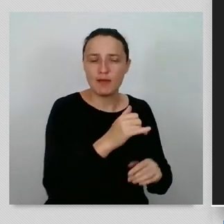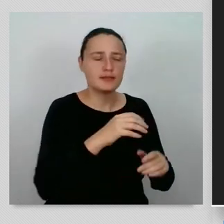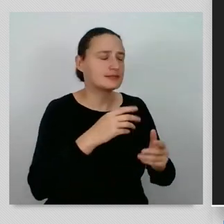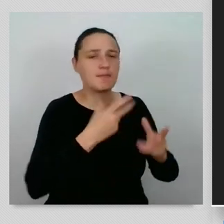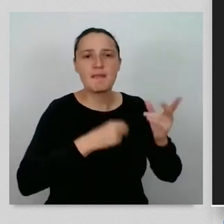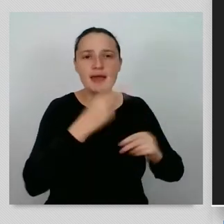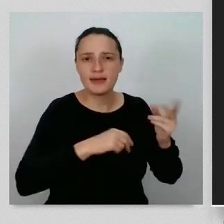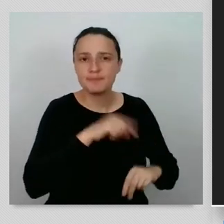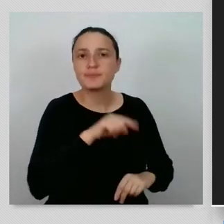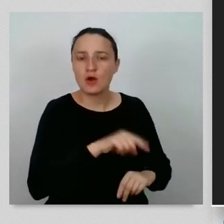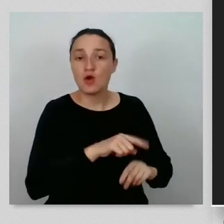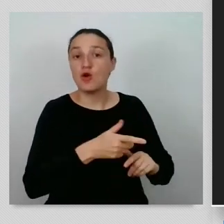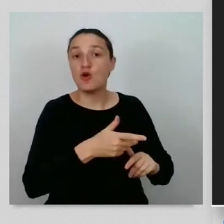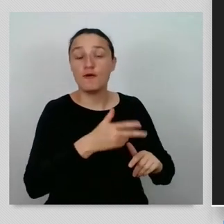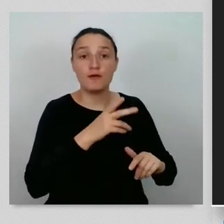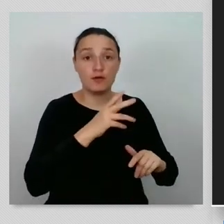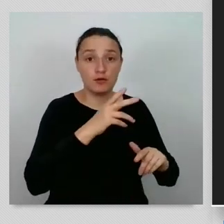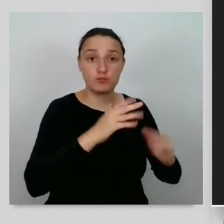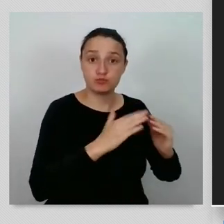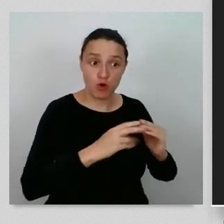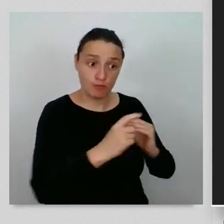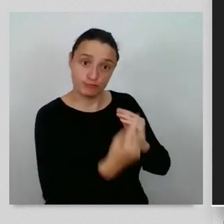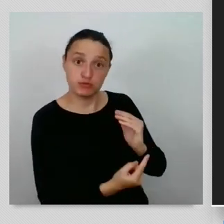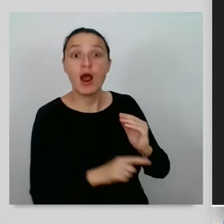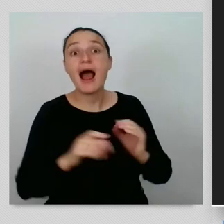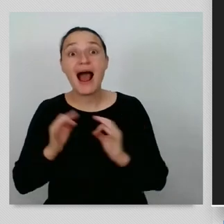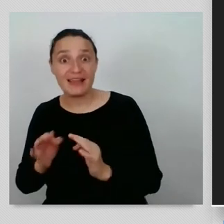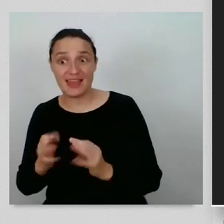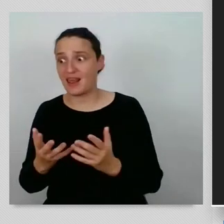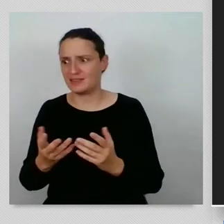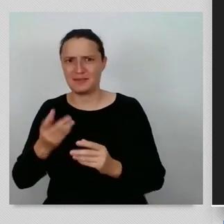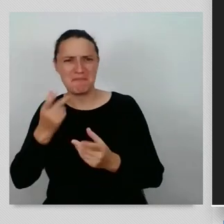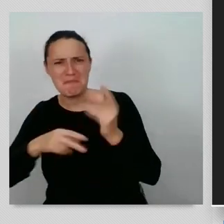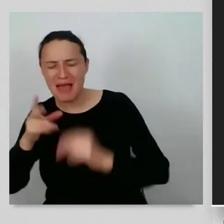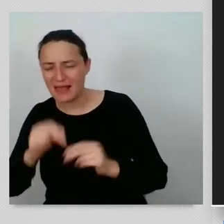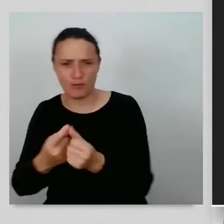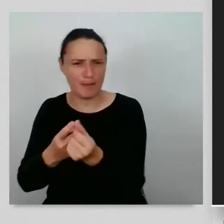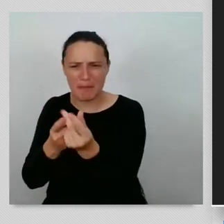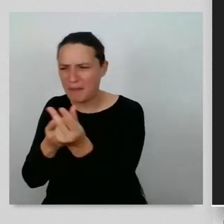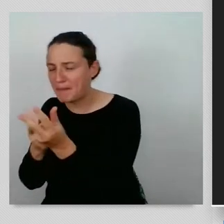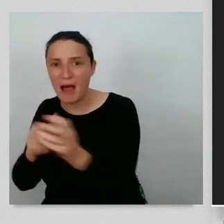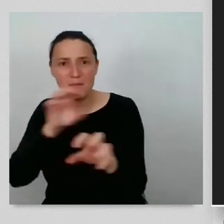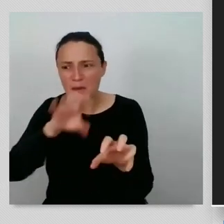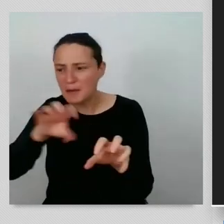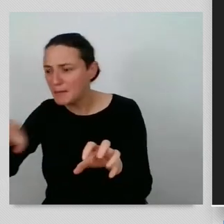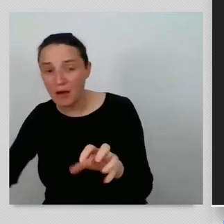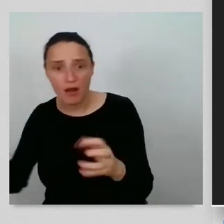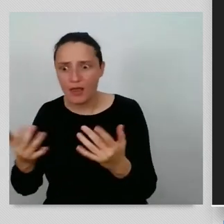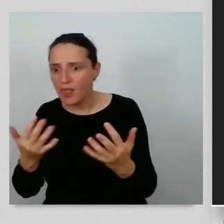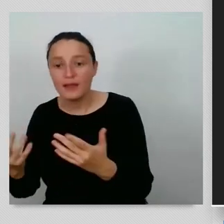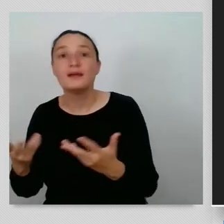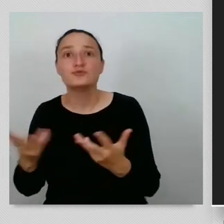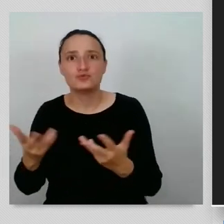czystszą, w sanitarnych warunkach lepszą, na 15 odmian mleka o różnych gęstości i tłustości, już nie podstawianego pod